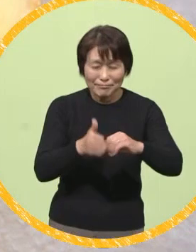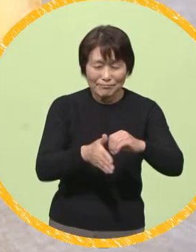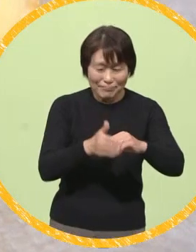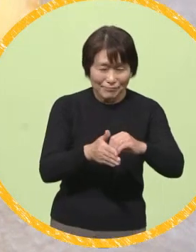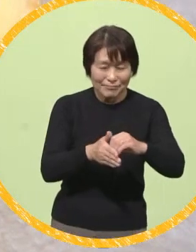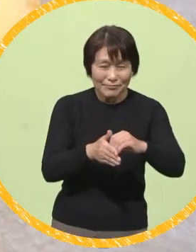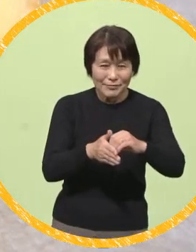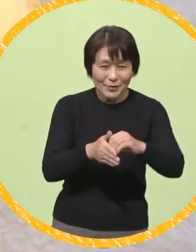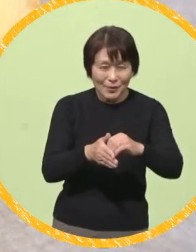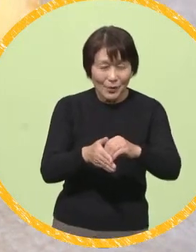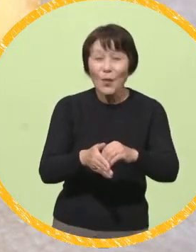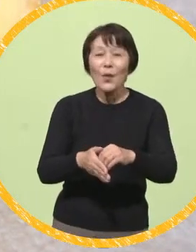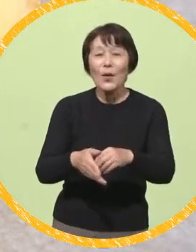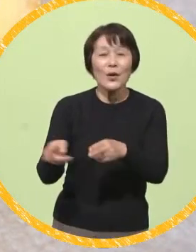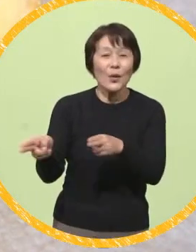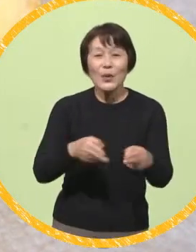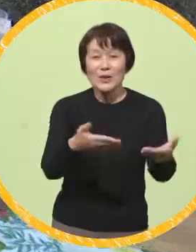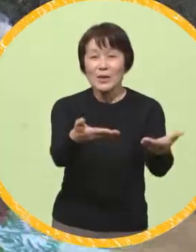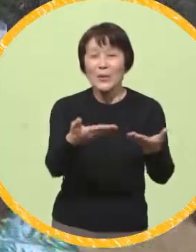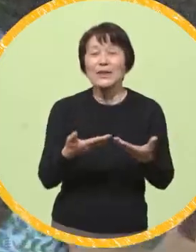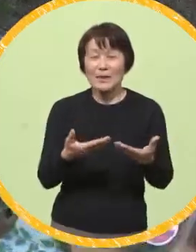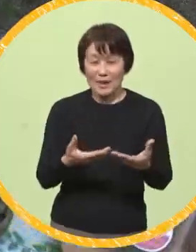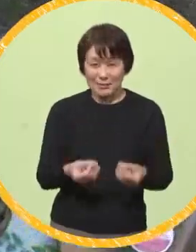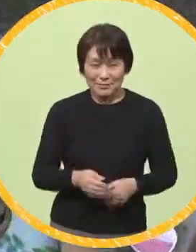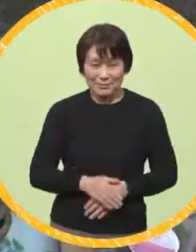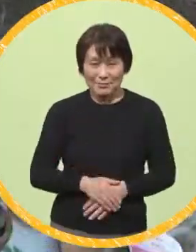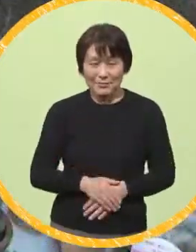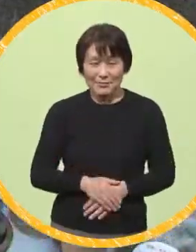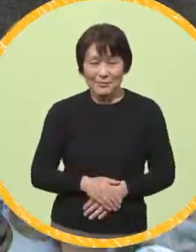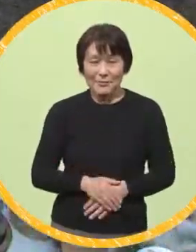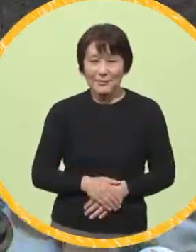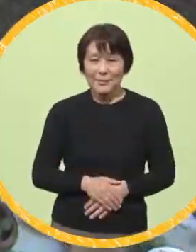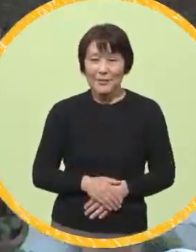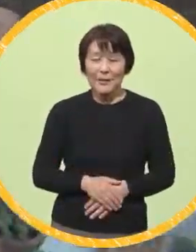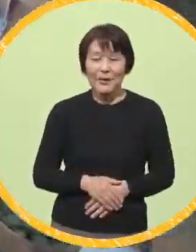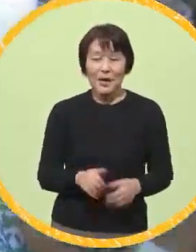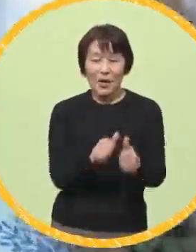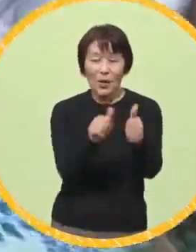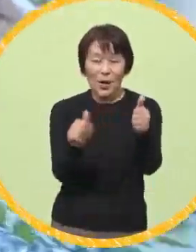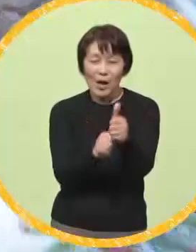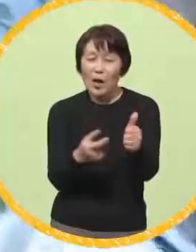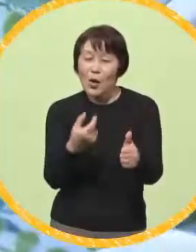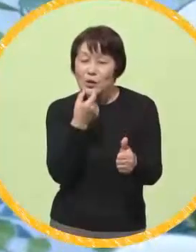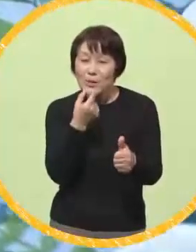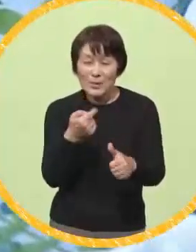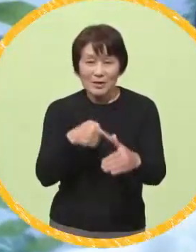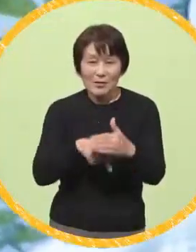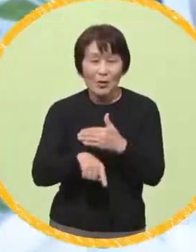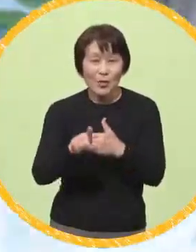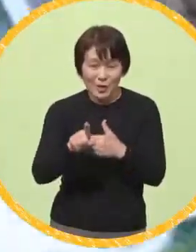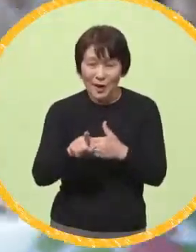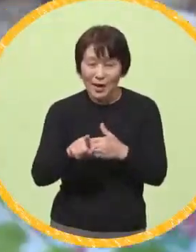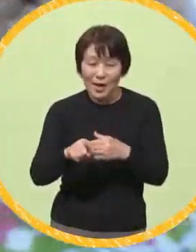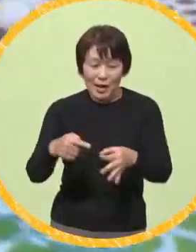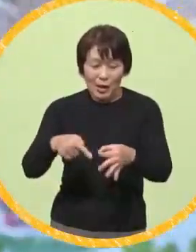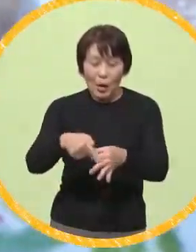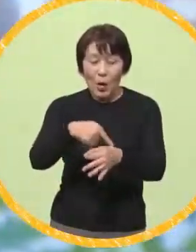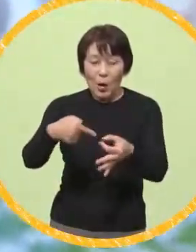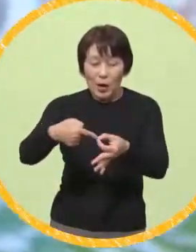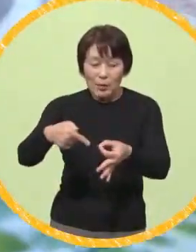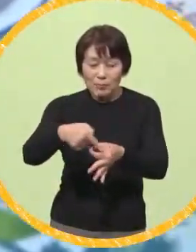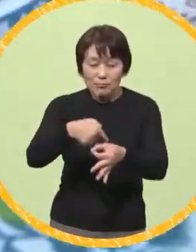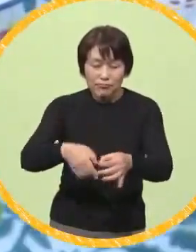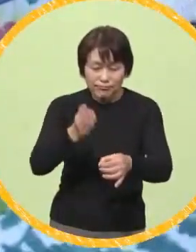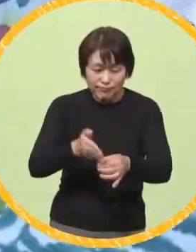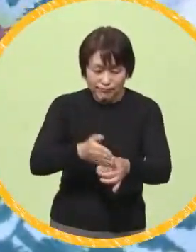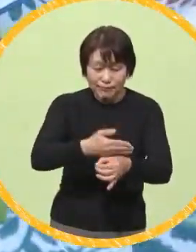意してくれました。 ちょっとおつまみということだったので、はい、オリーブの実を刻んだものをクリームチーズに混